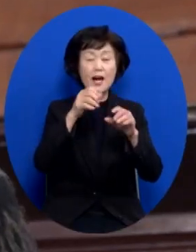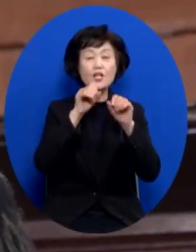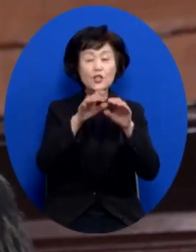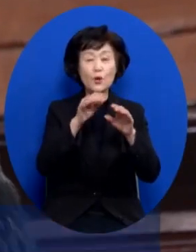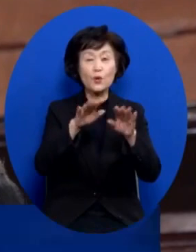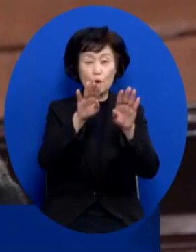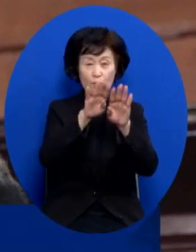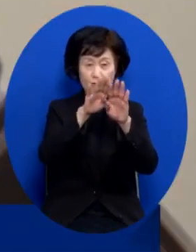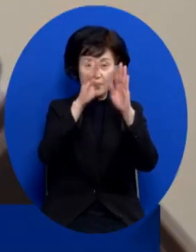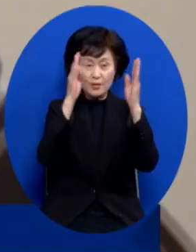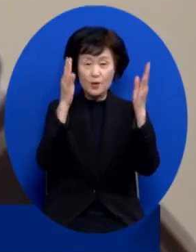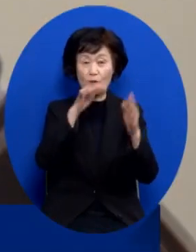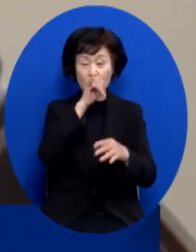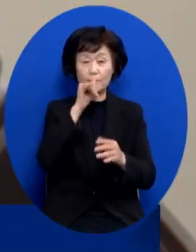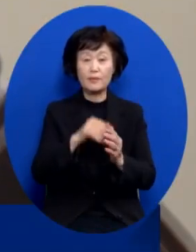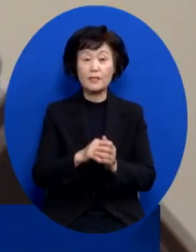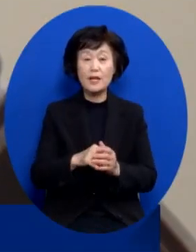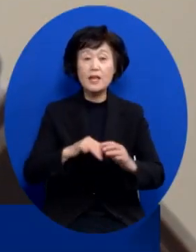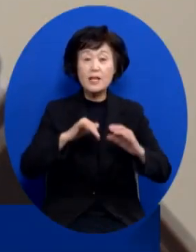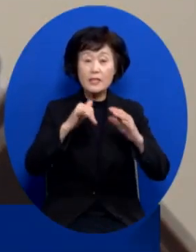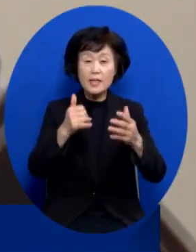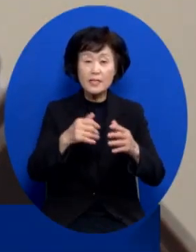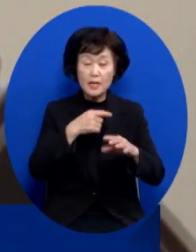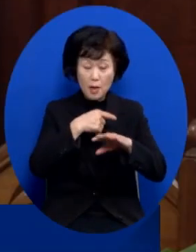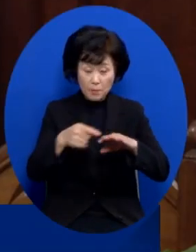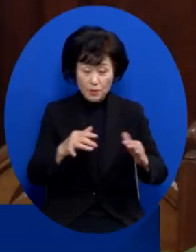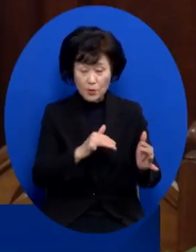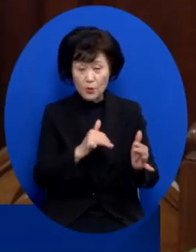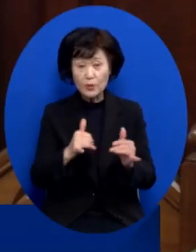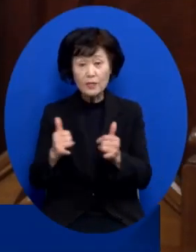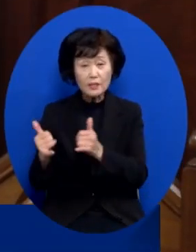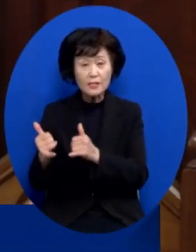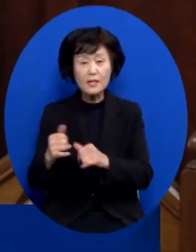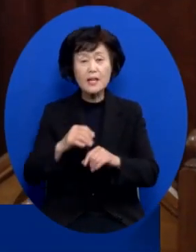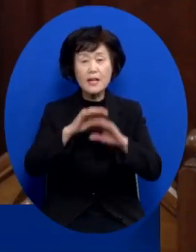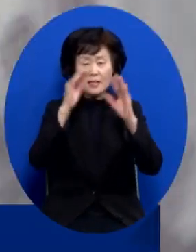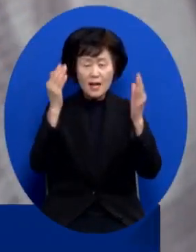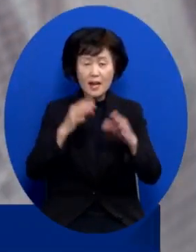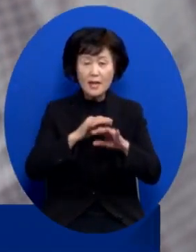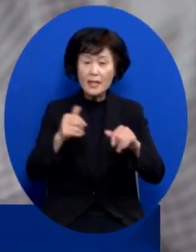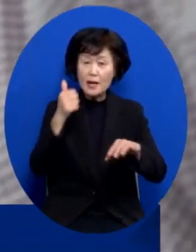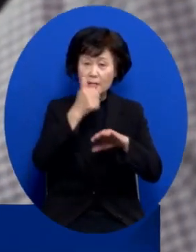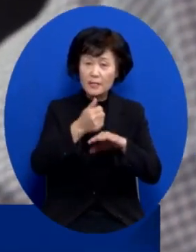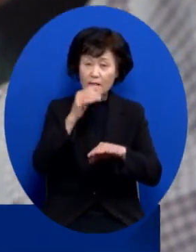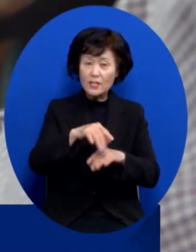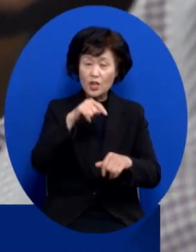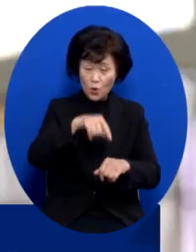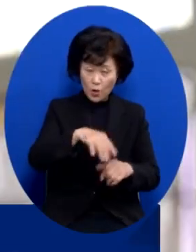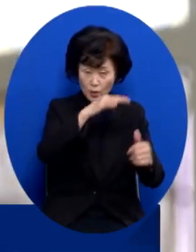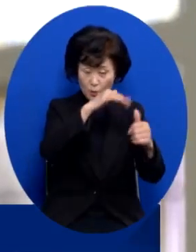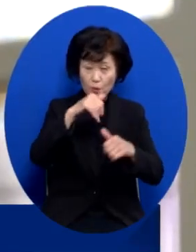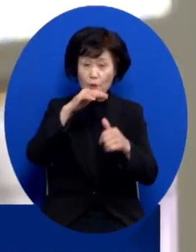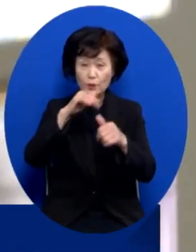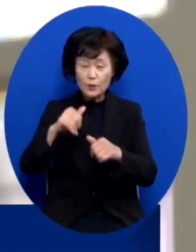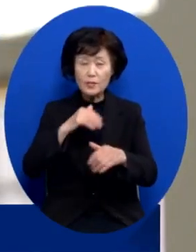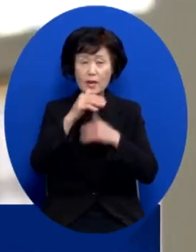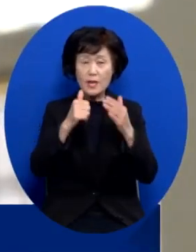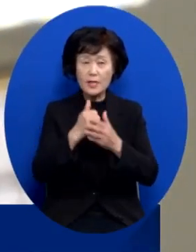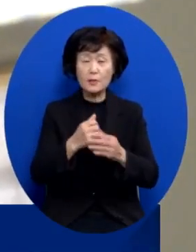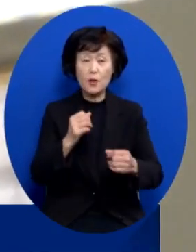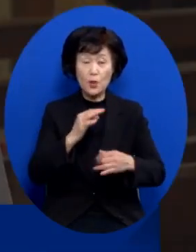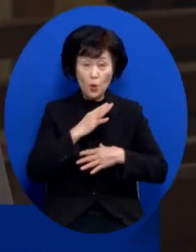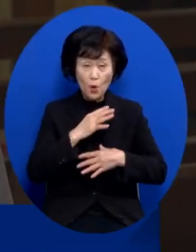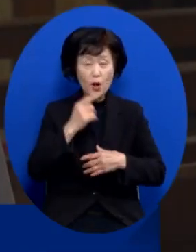세상의 민족들을 다 땅끝에서 여기까지 또 불러주셔서 저희들이 섬길 수 있게 하시는 그런 하나님의 놀라운